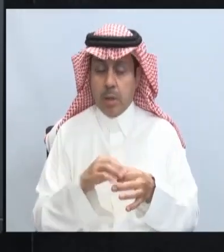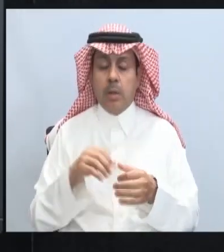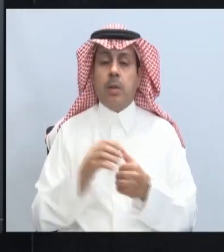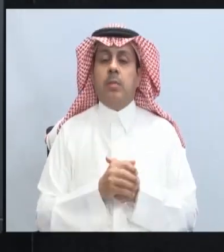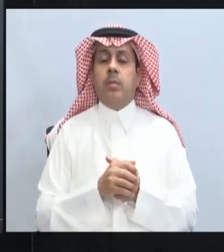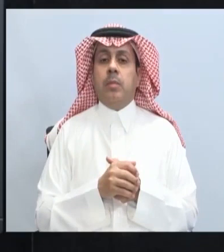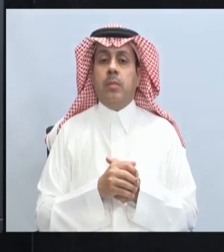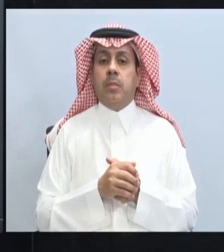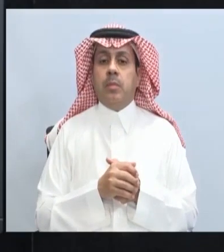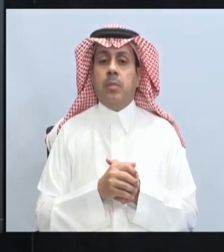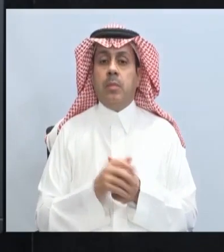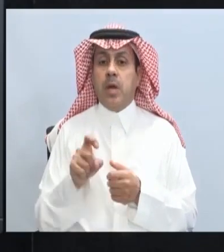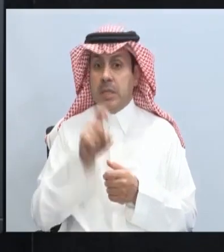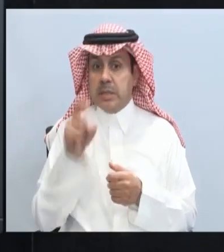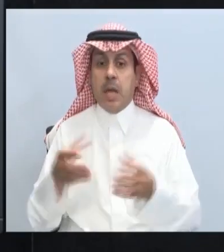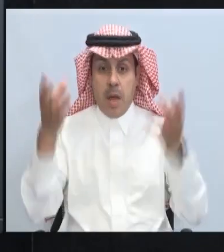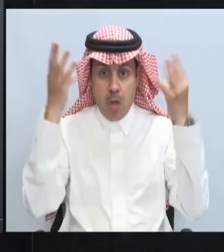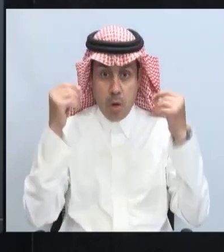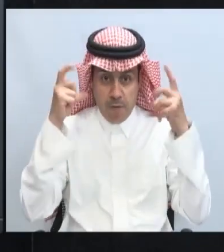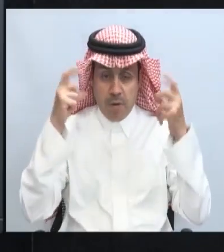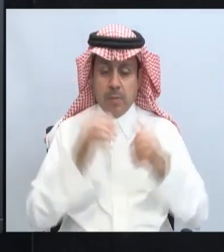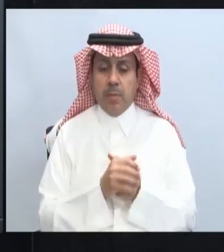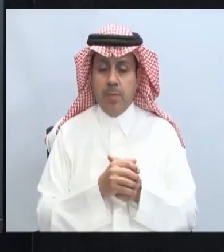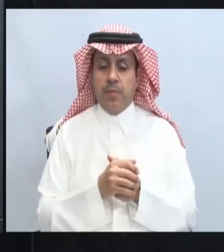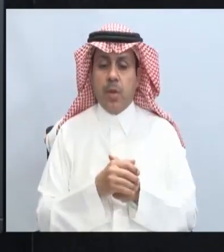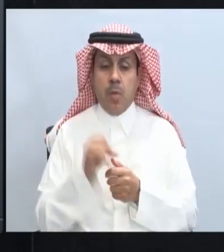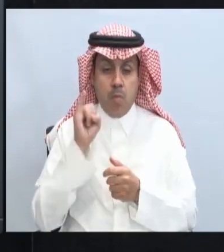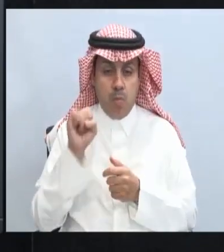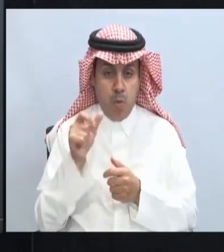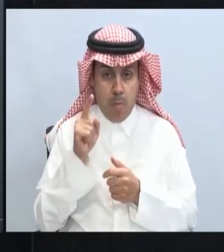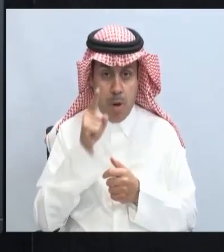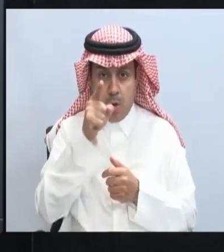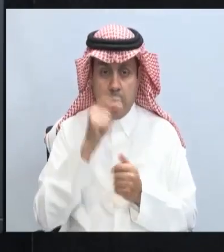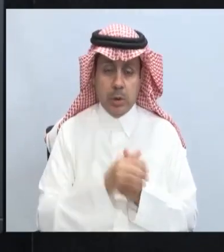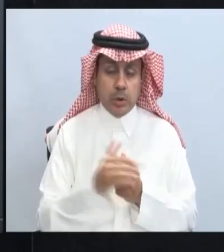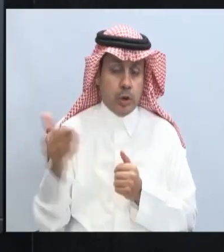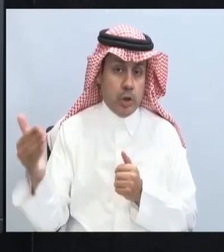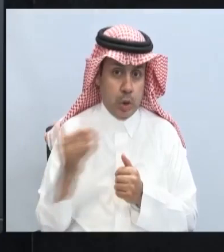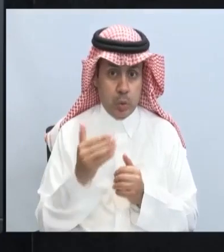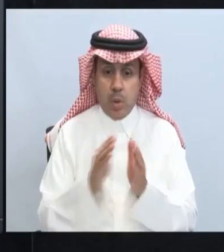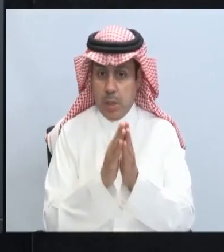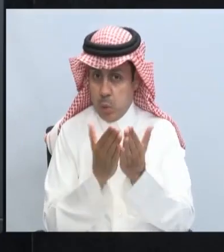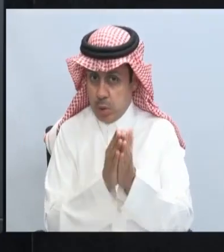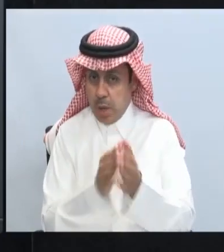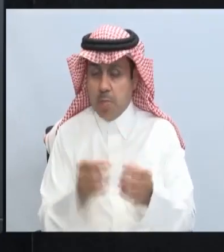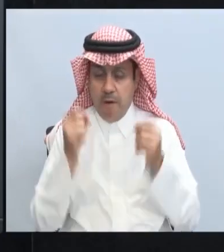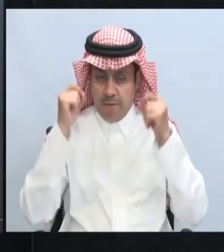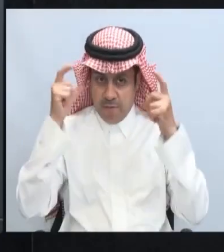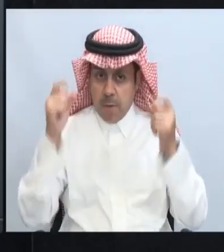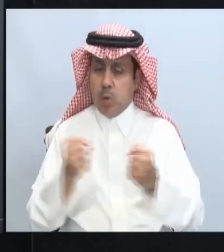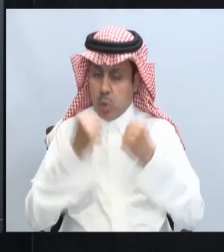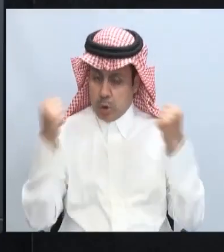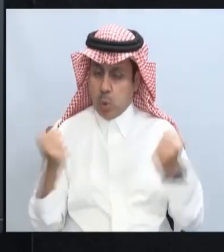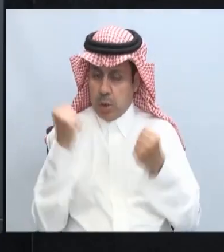وهي اسئله اثرائيه والمؤمل لكم ايها الطلاب ان ترجعوا الى هذه الدروس